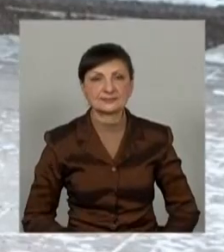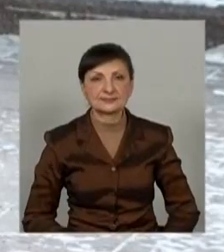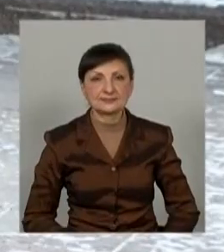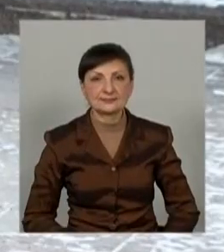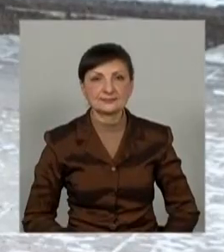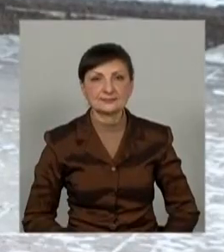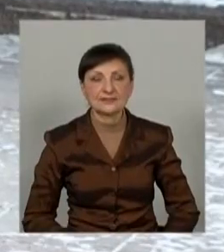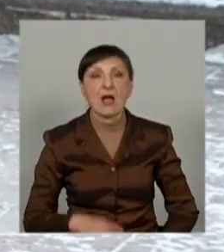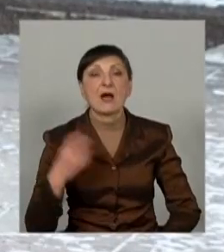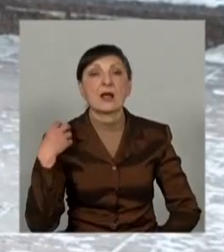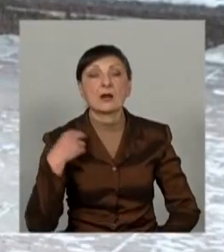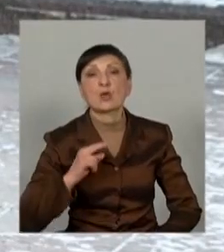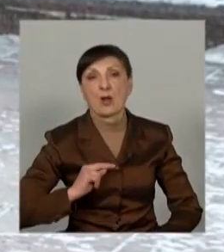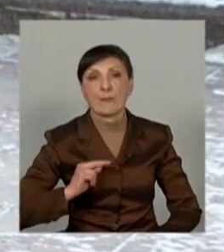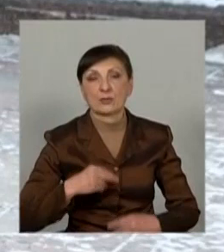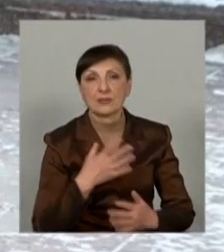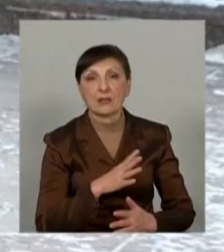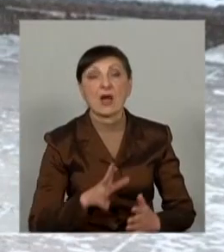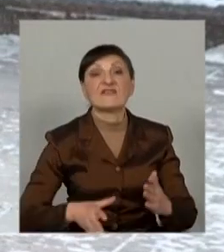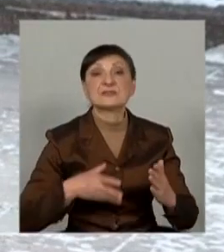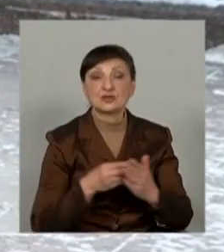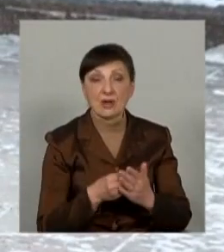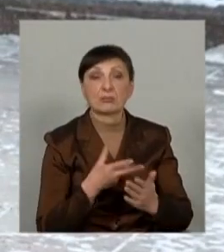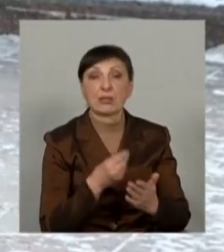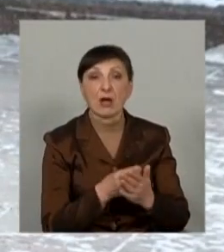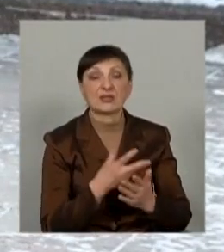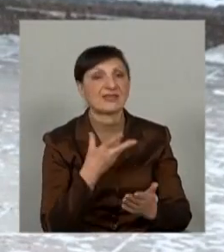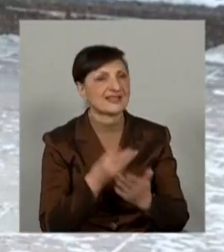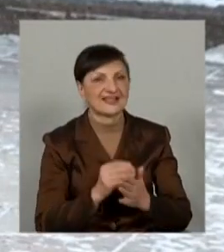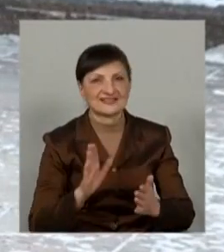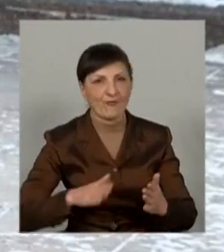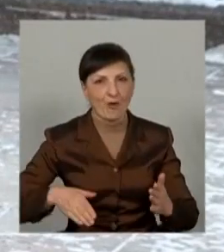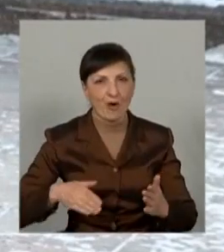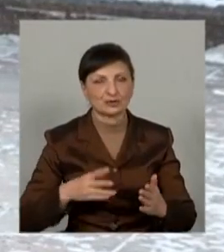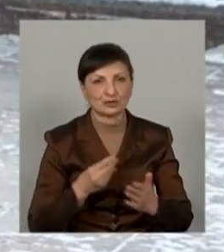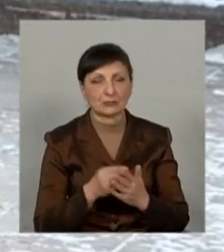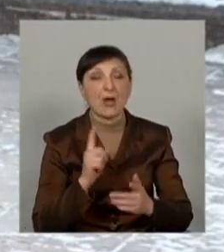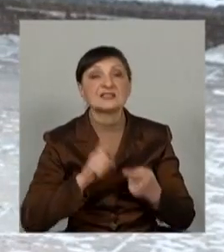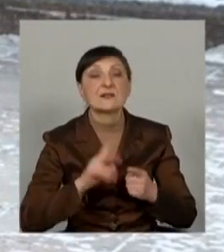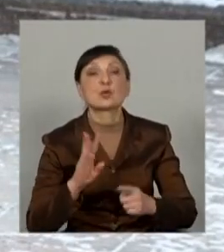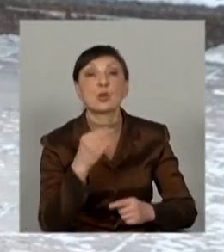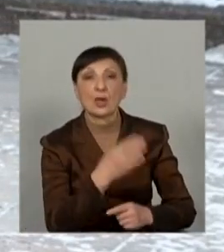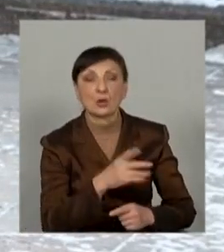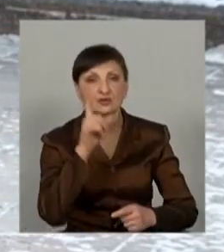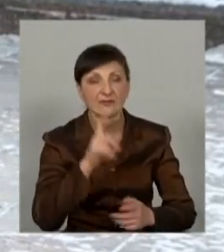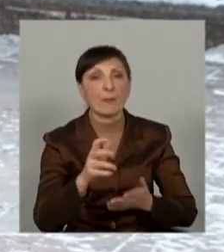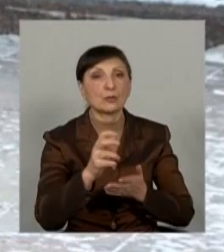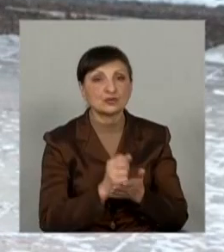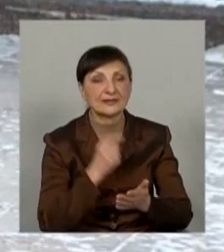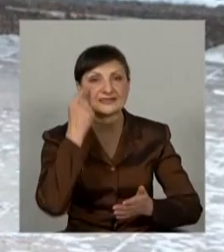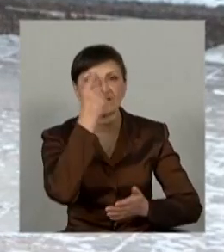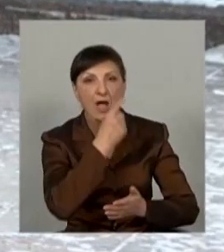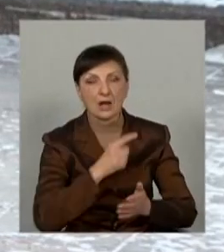Стоит отметить, что работодатель возмещает платные медуслуги работнику не за свой счет. В качестве надбавки к своей зарплате человек получает